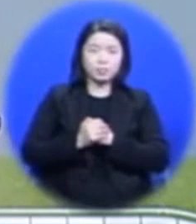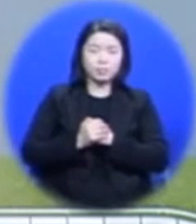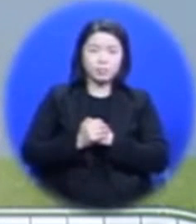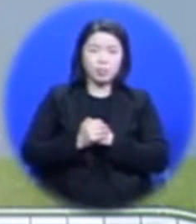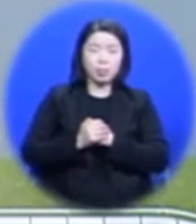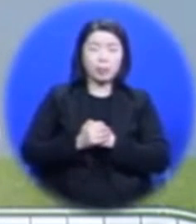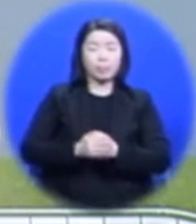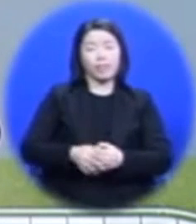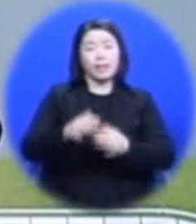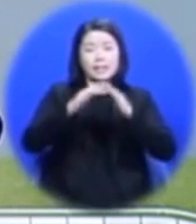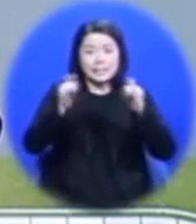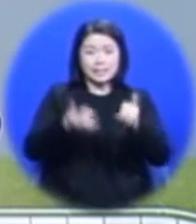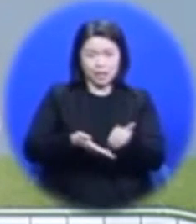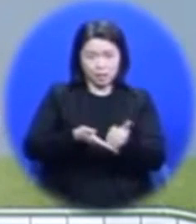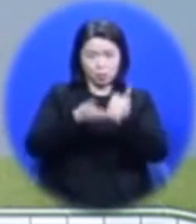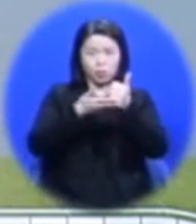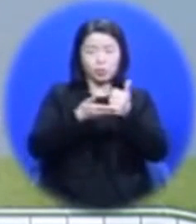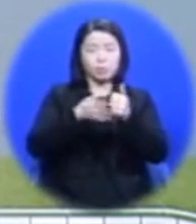인간의 존엄성